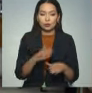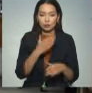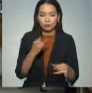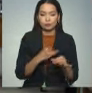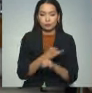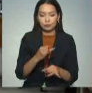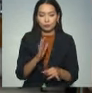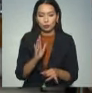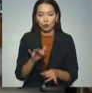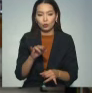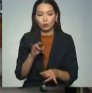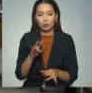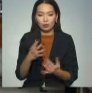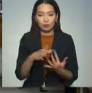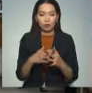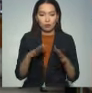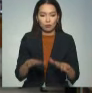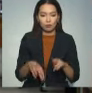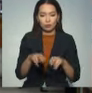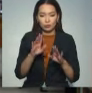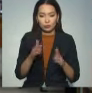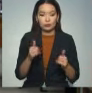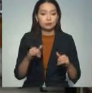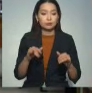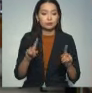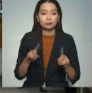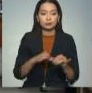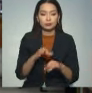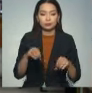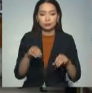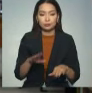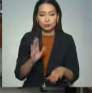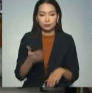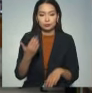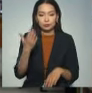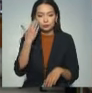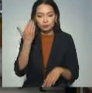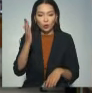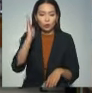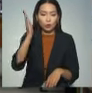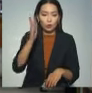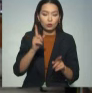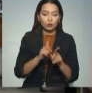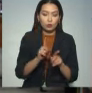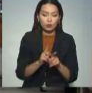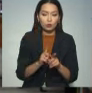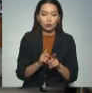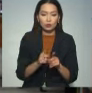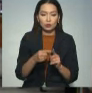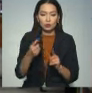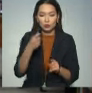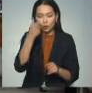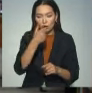станциясын Қазақстан осы бірнеше ондаған жылдан бұрын салып бастау керек еді. Өйткені атом электр станциясы болашақта 100 жылға дейін